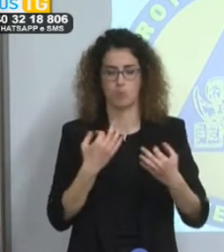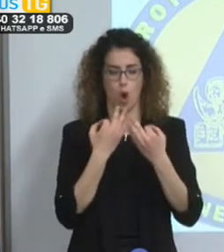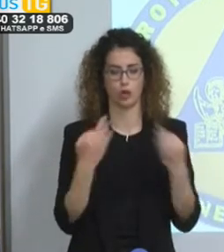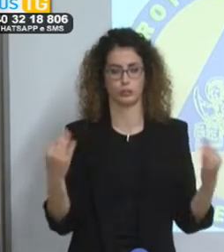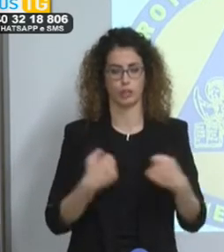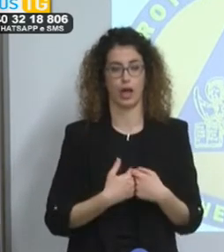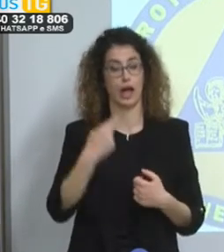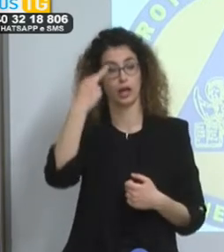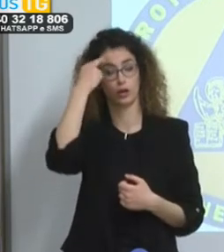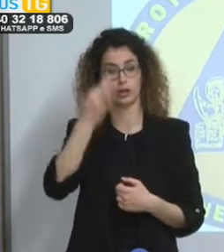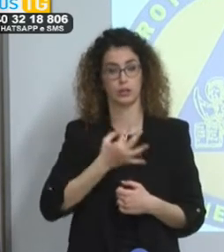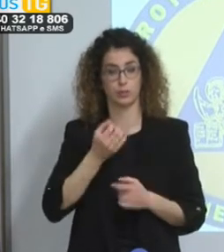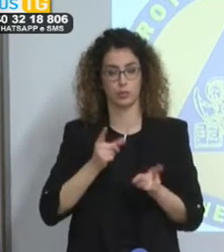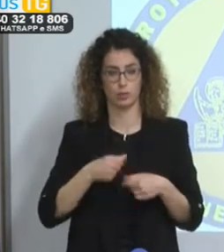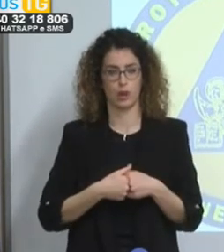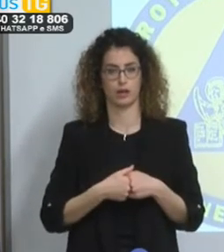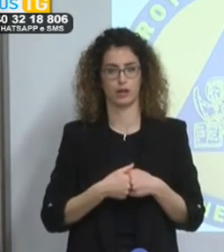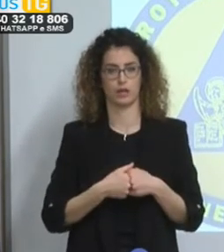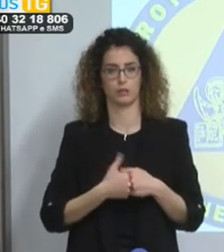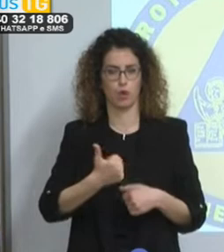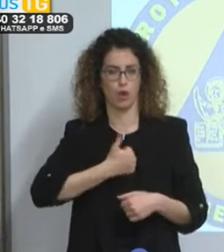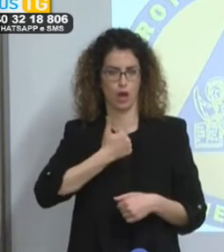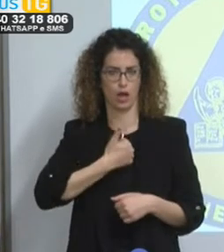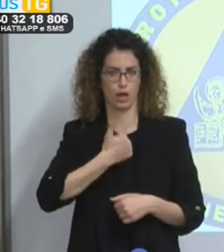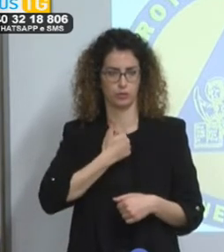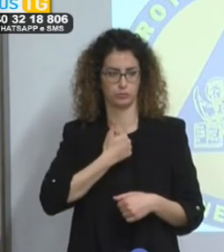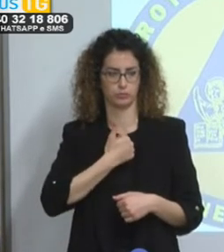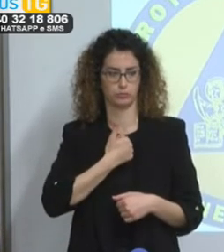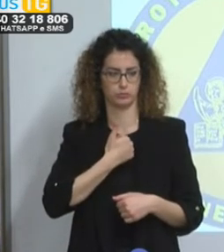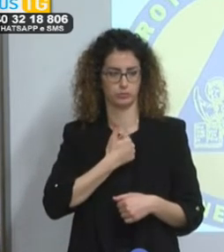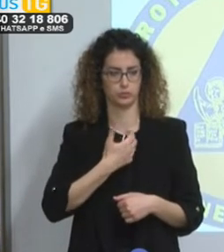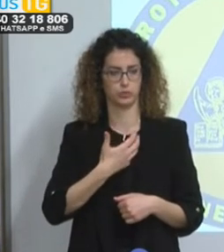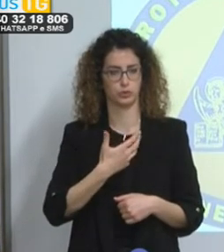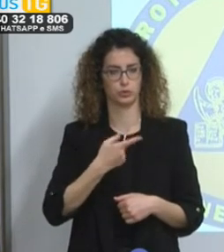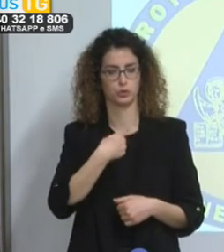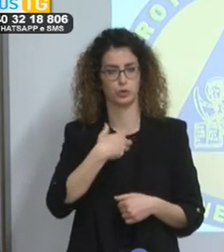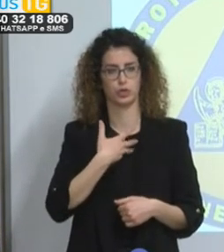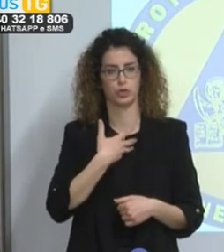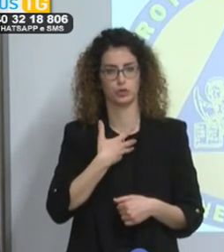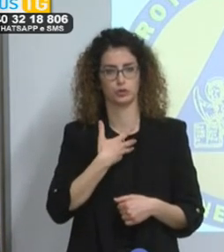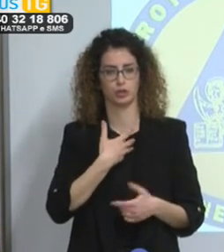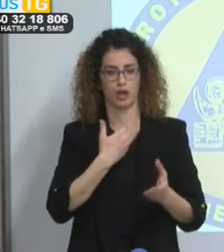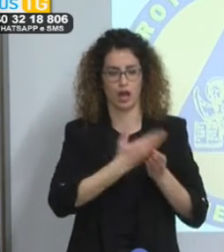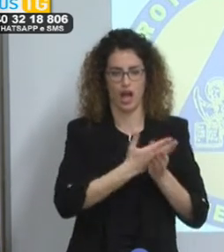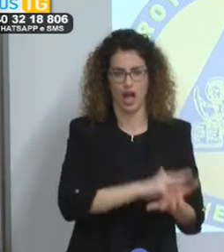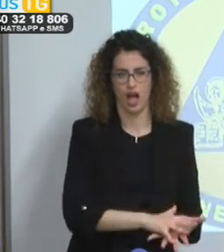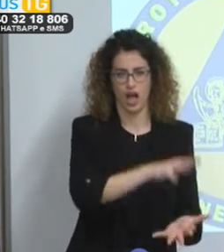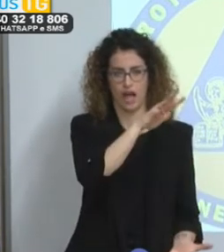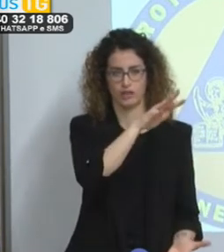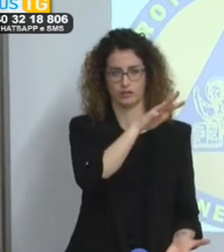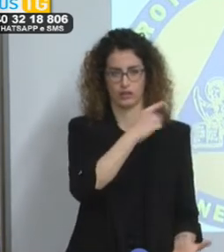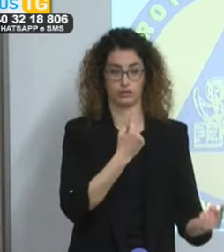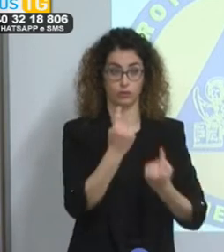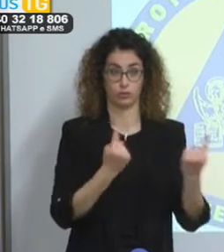maniera autonoma noi abbiamo notificato, insomma, no, un quintale di relazione su tutti i fatti che